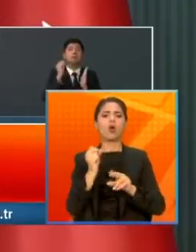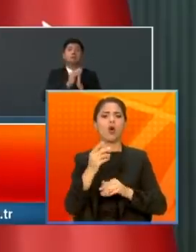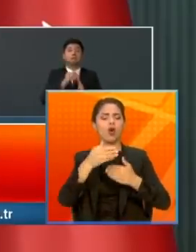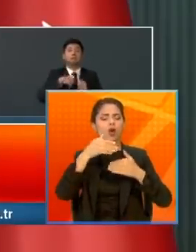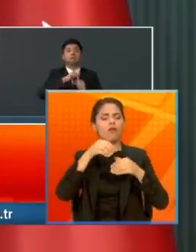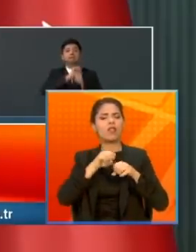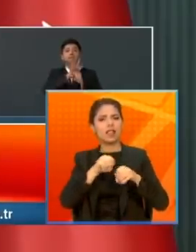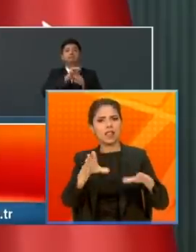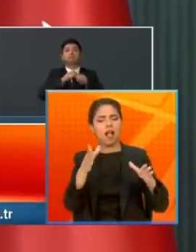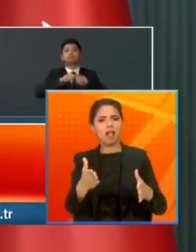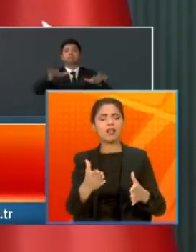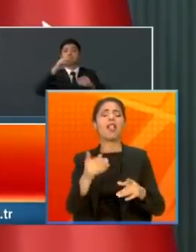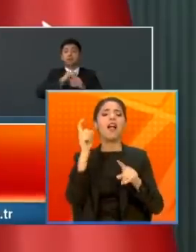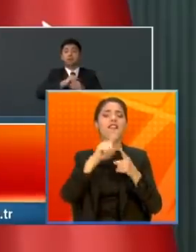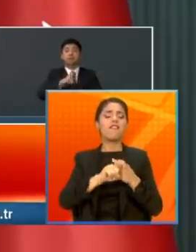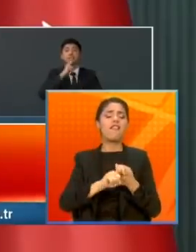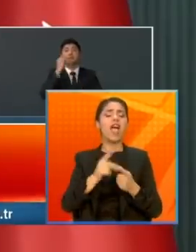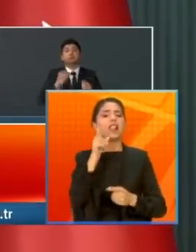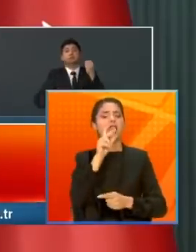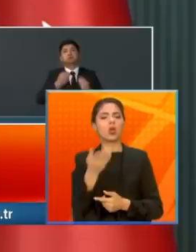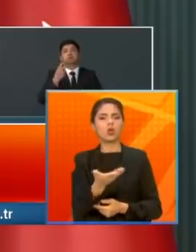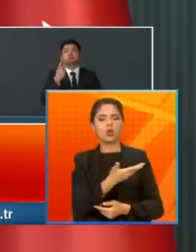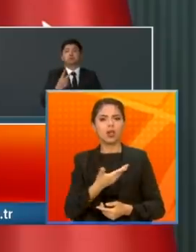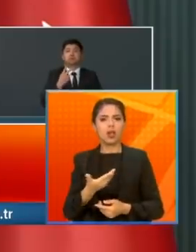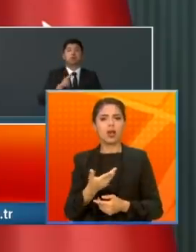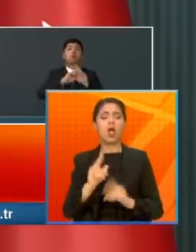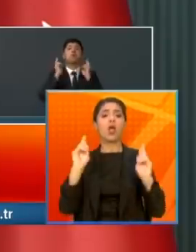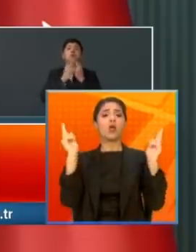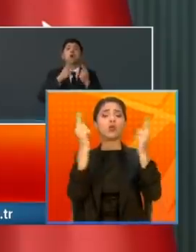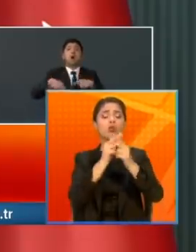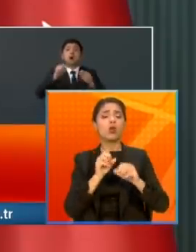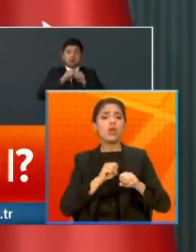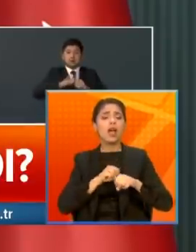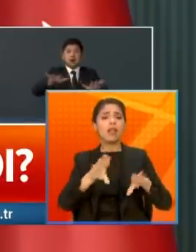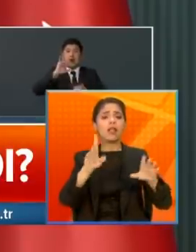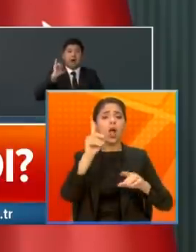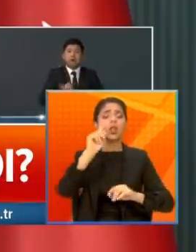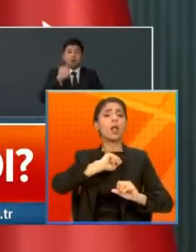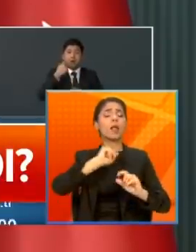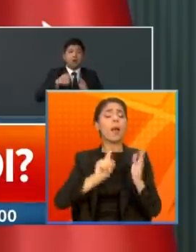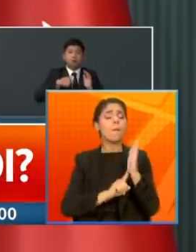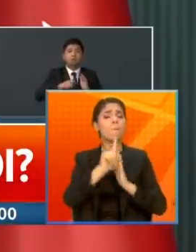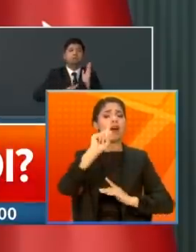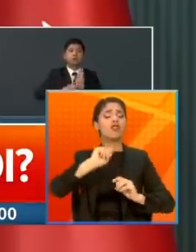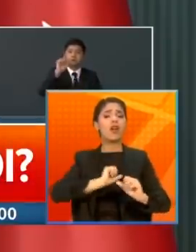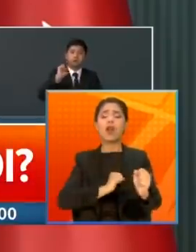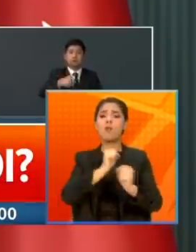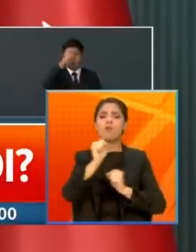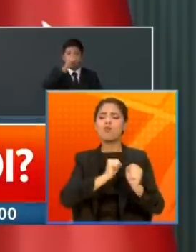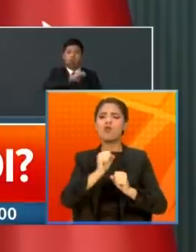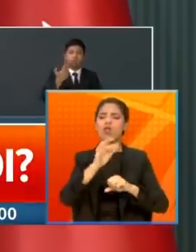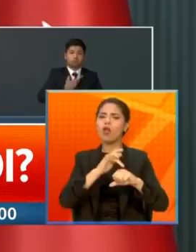Corona virüs salgını ve sonuçları dünyada salgınlara en başarılı mücadele vermiş